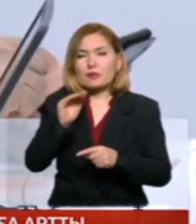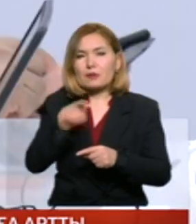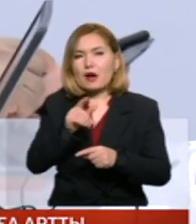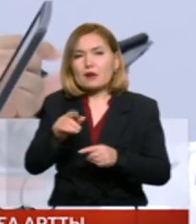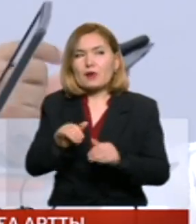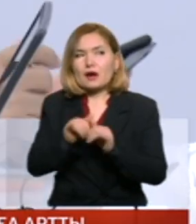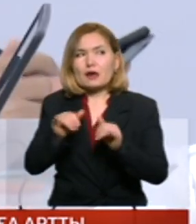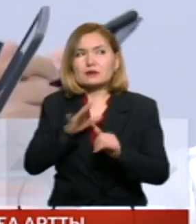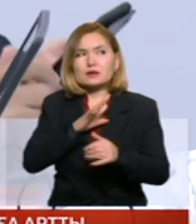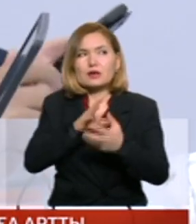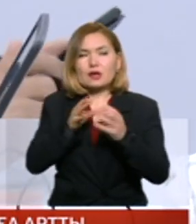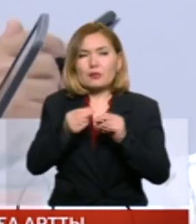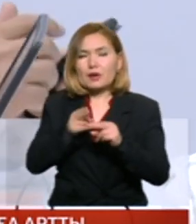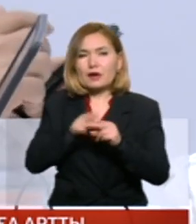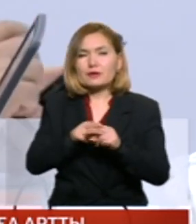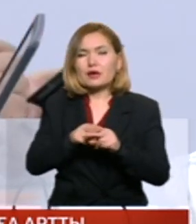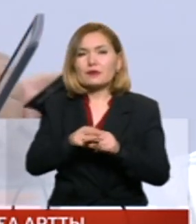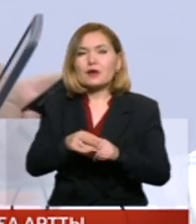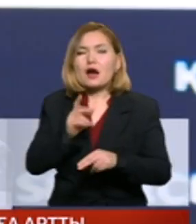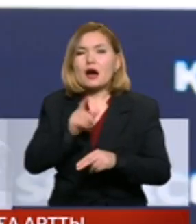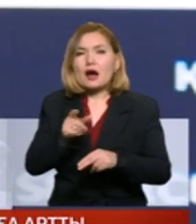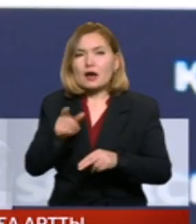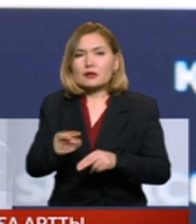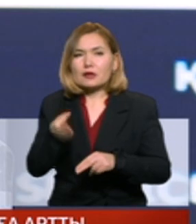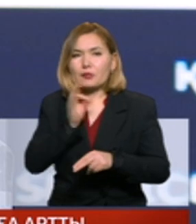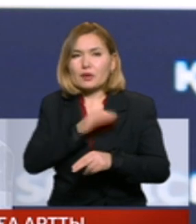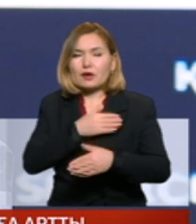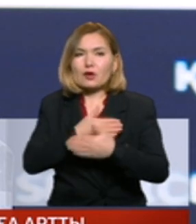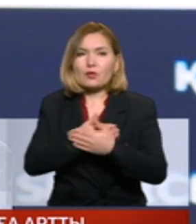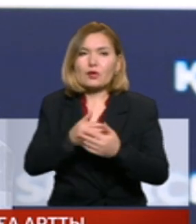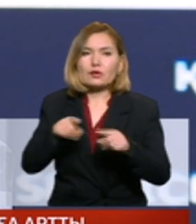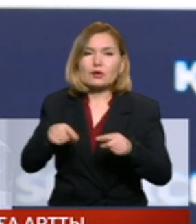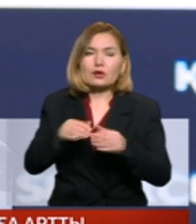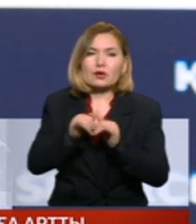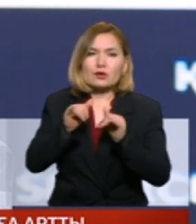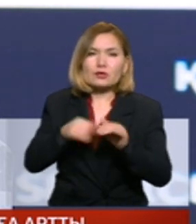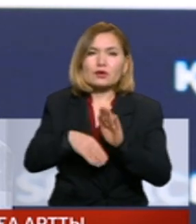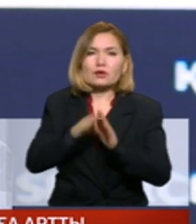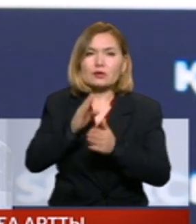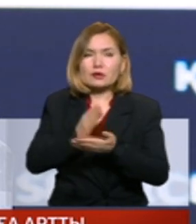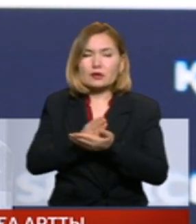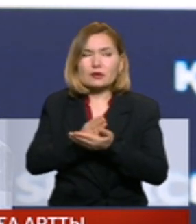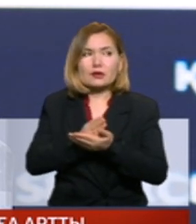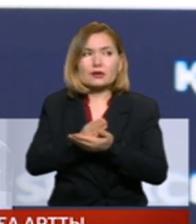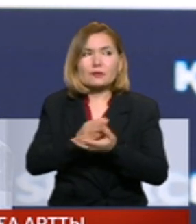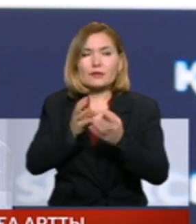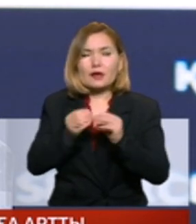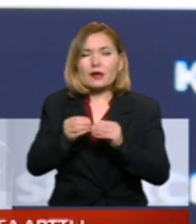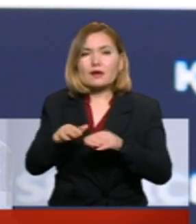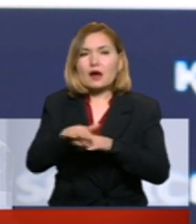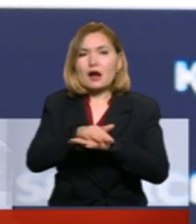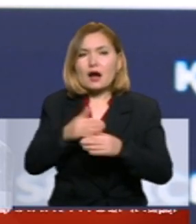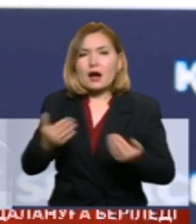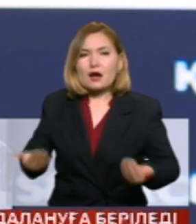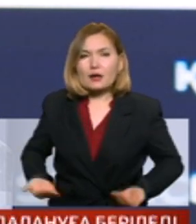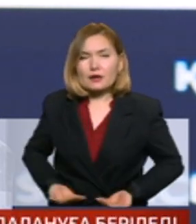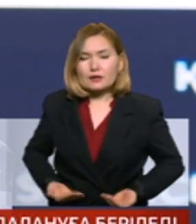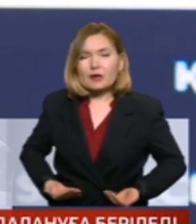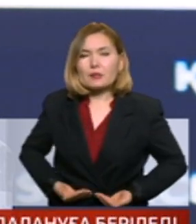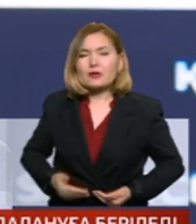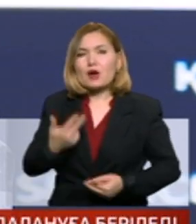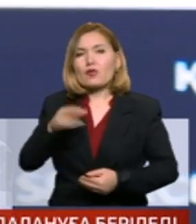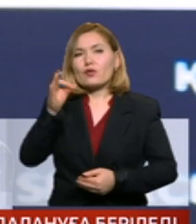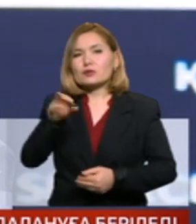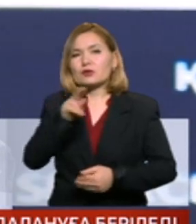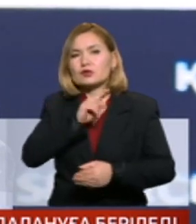асты. Бұл бір жағынан азаматтардың іскерлік мәдениетін көтеруге ынталандырса, екіншіден, қала тұрғындарының 30%-дан